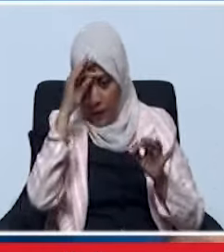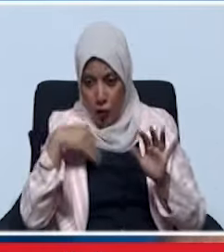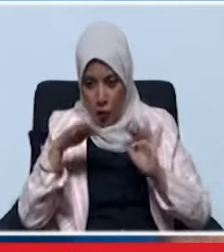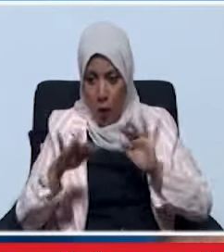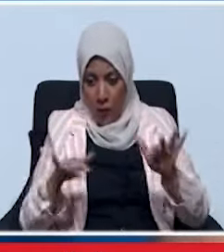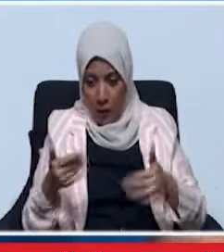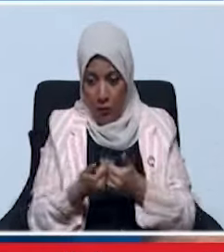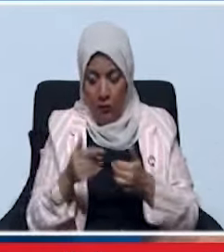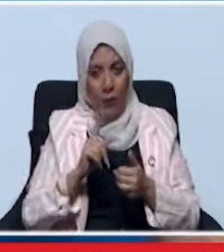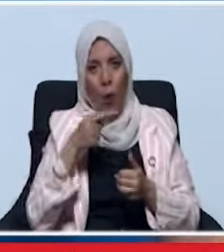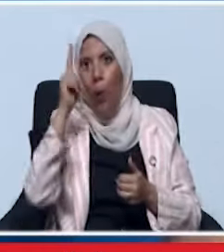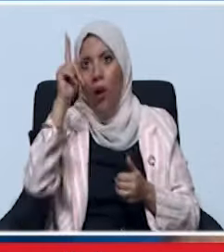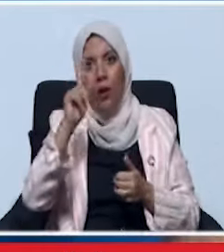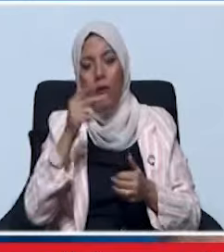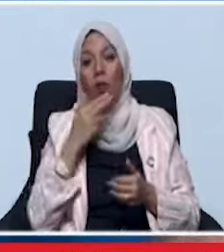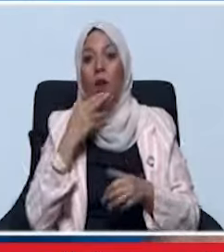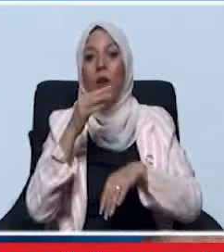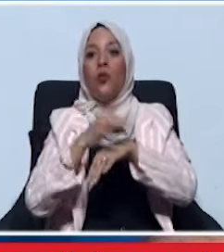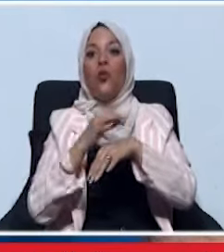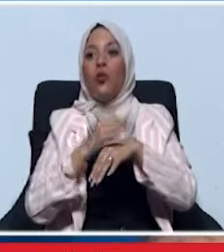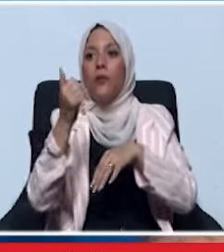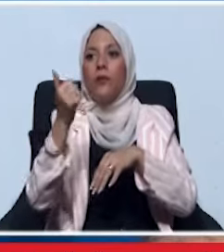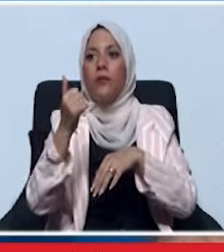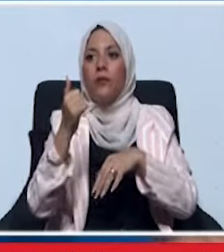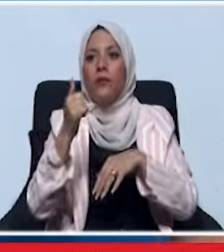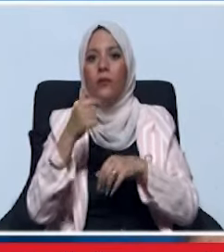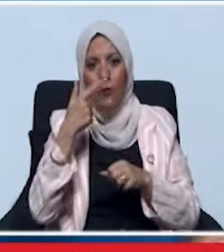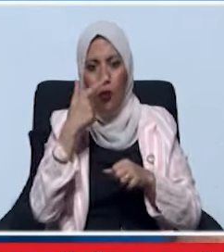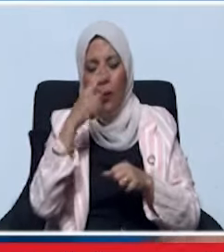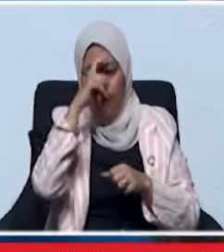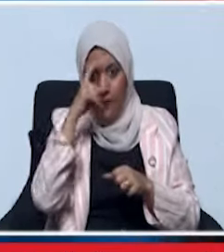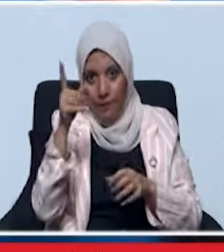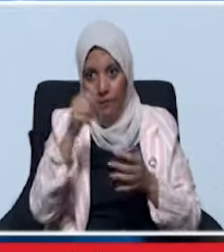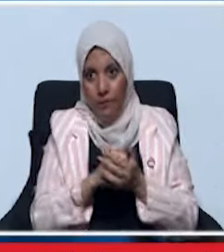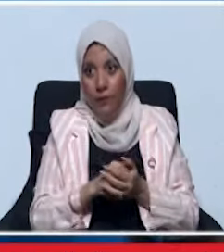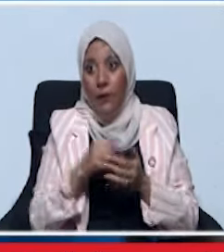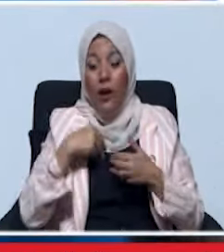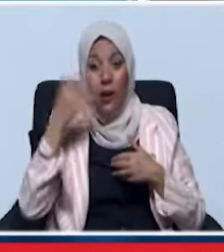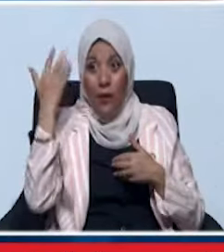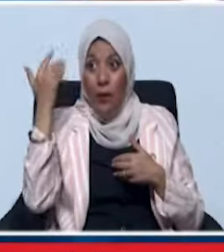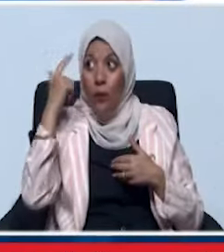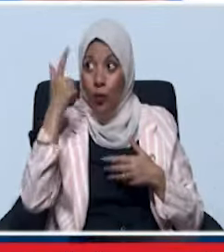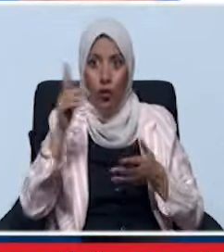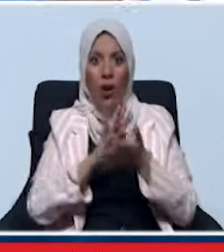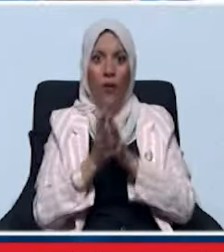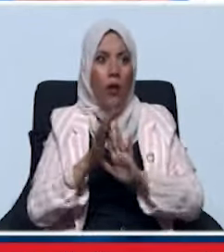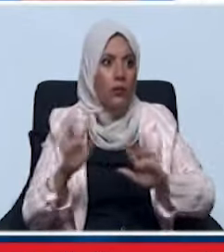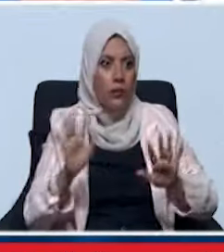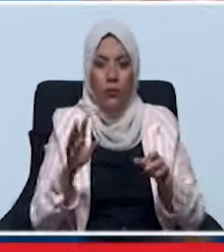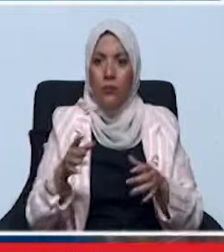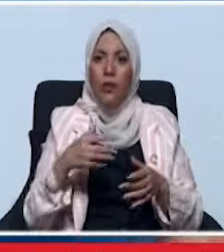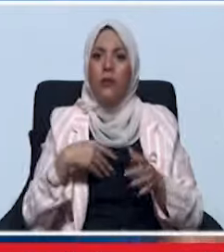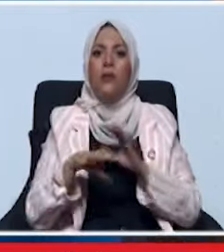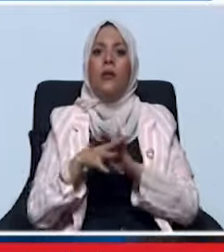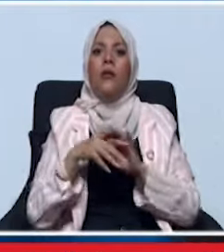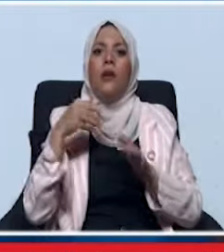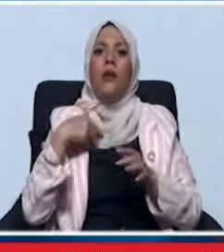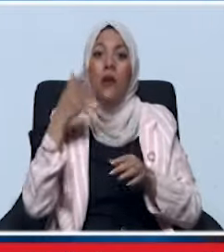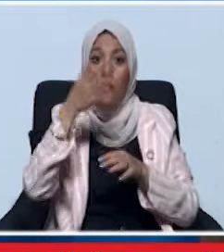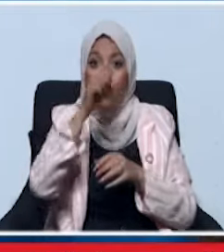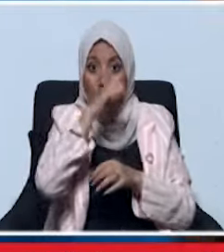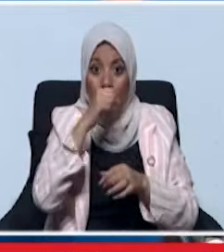ابدا، الاستاذ ممدوح الليسي هقول لك واقعه غريبه جدا. انا ما كنتش معروف خالص، واول حاجه هقدمها اوبريت اخترناك،